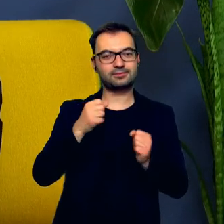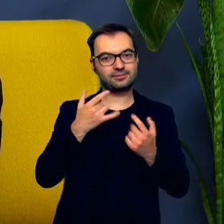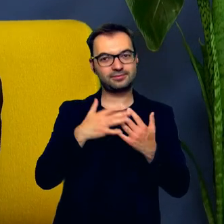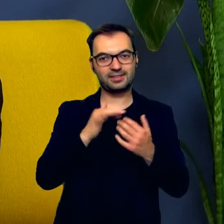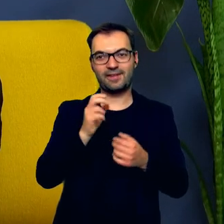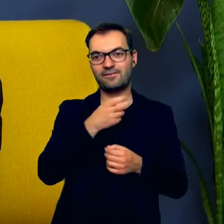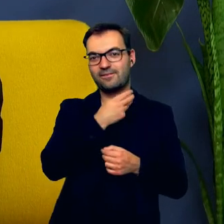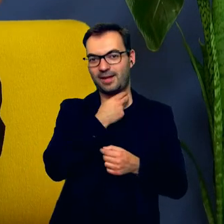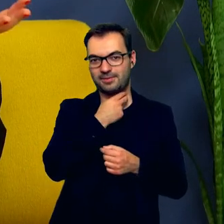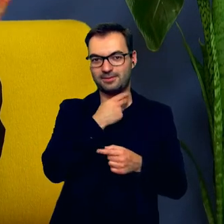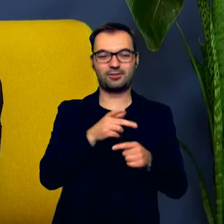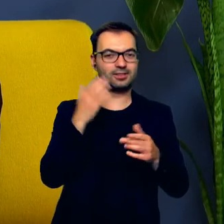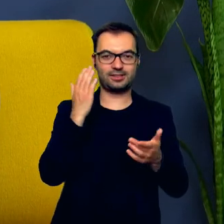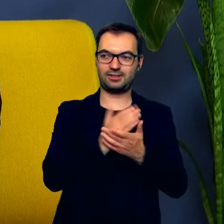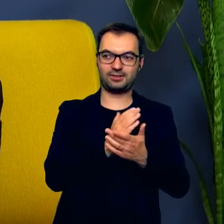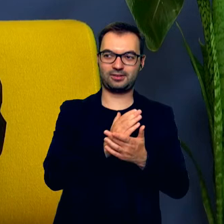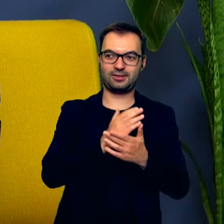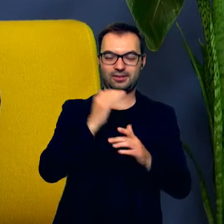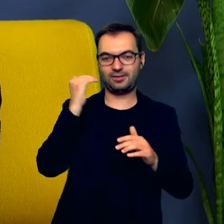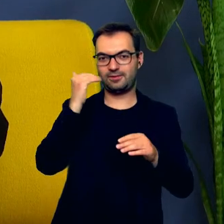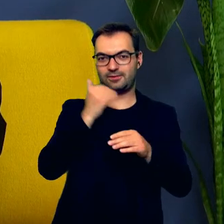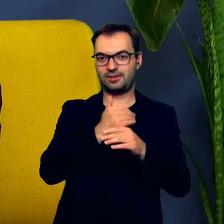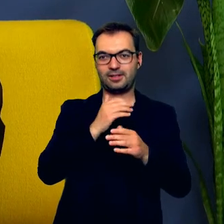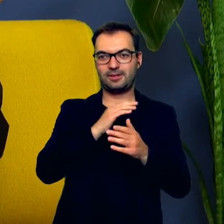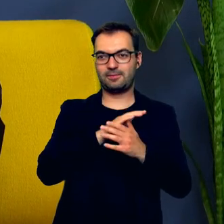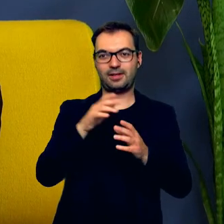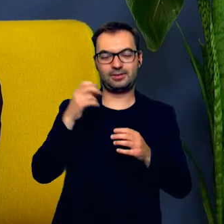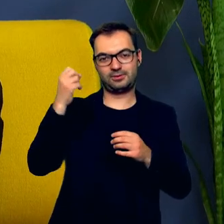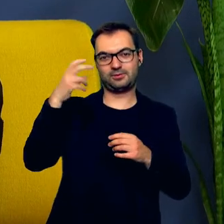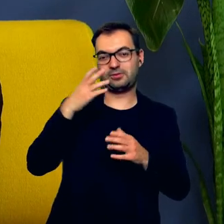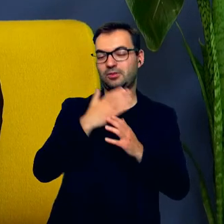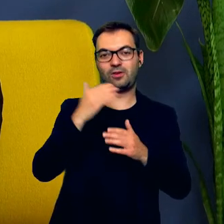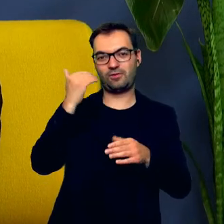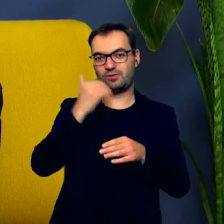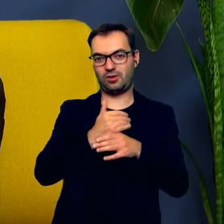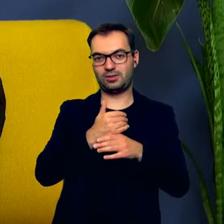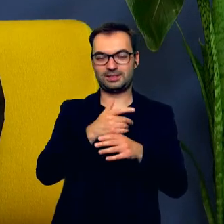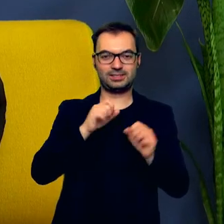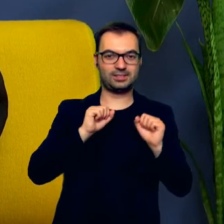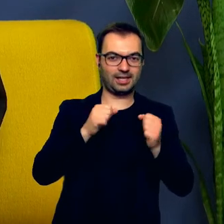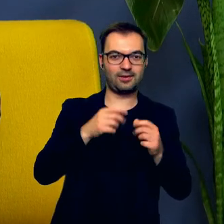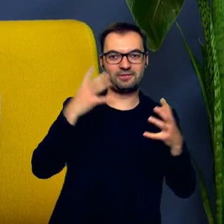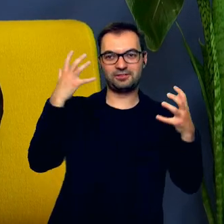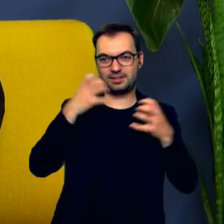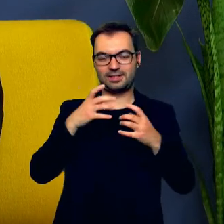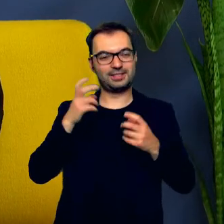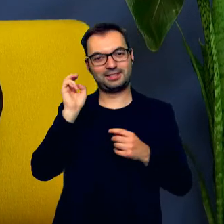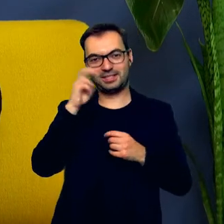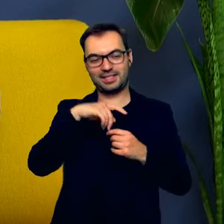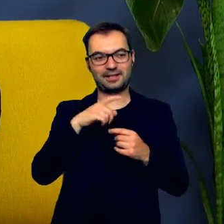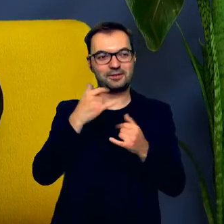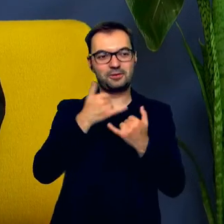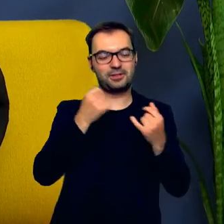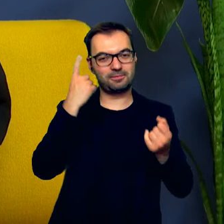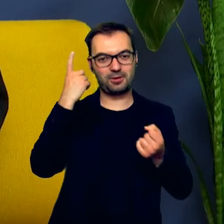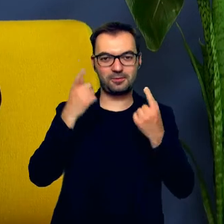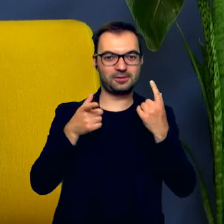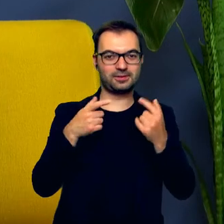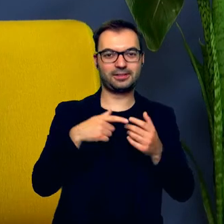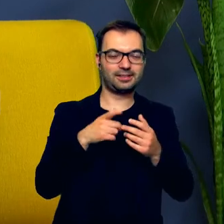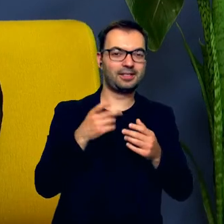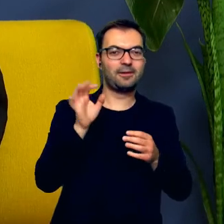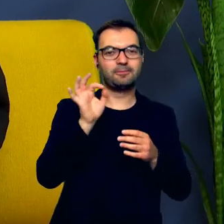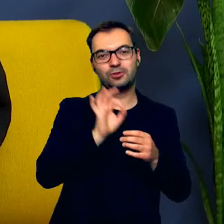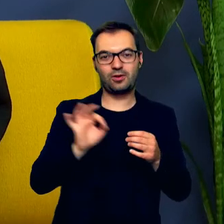wampirzą. Bo to, że on tylko bez promieni słonecznych może funkcjonować, to bardzo ciekawie pan różne motywy